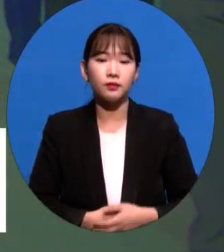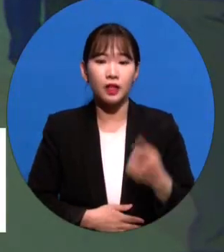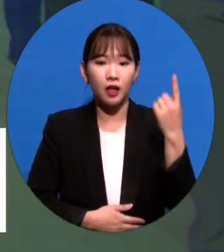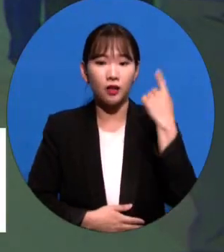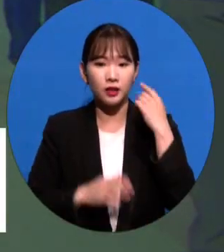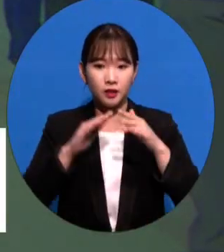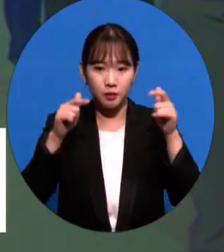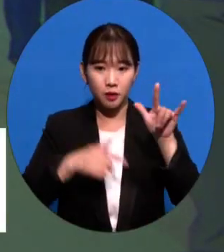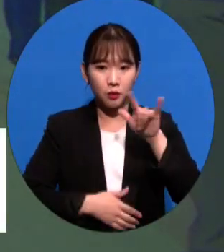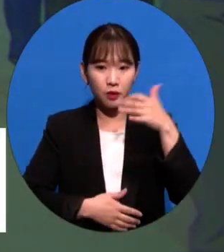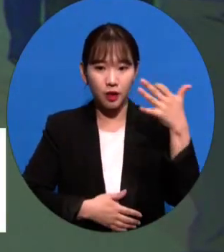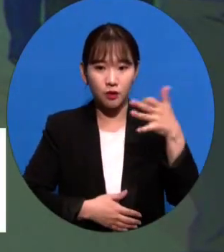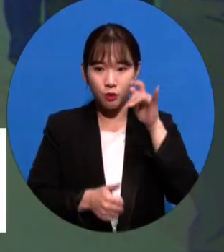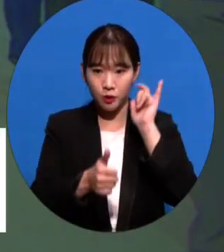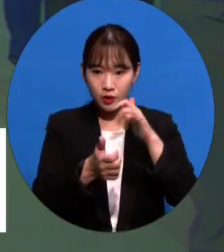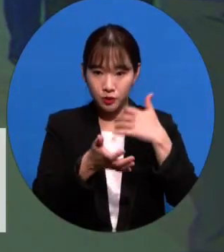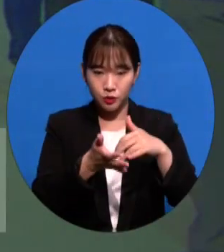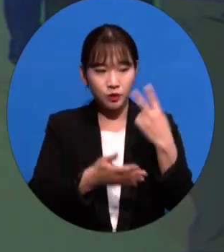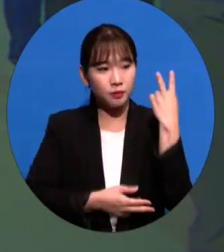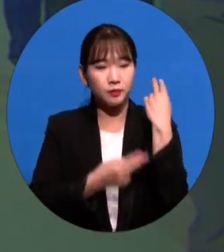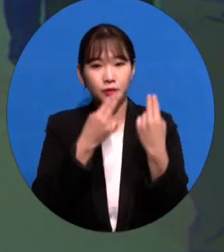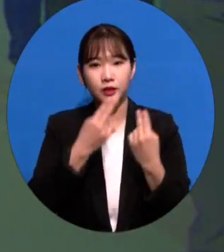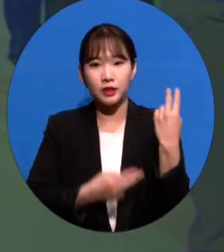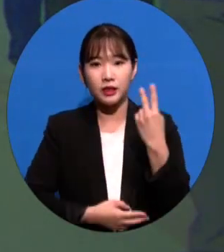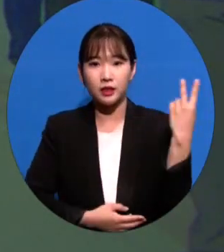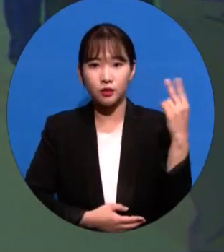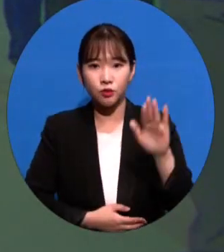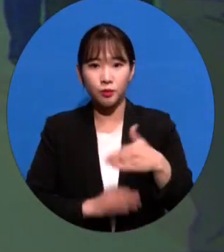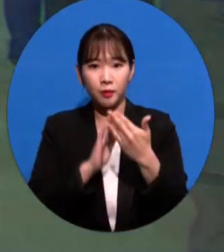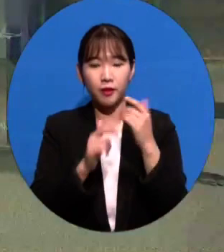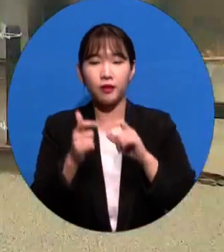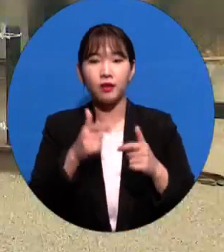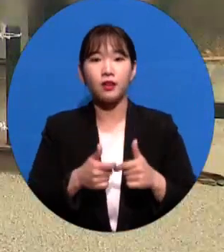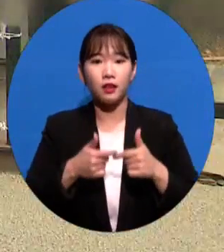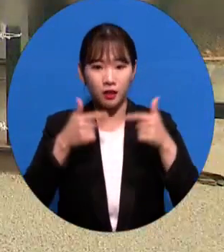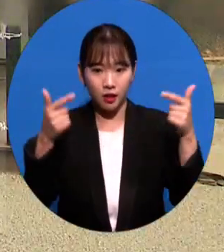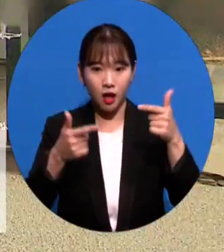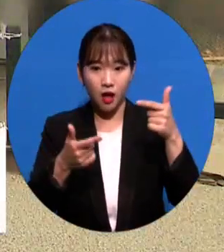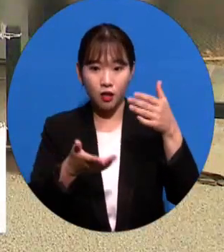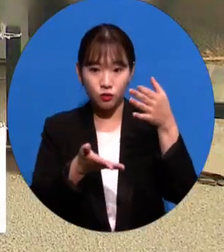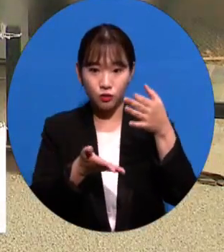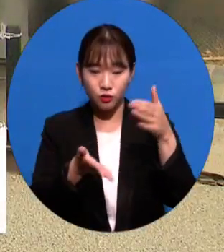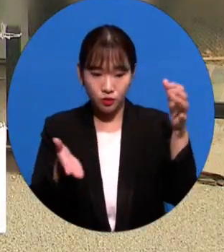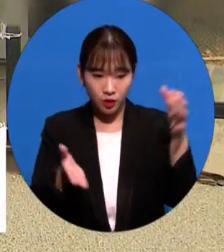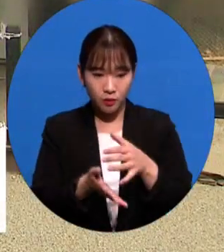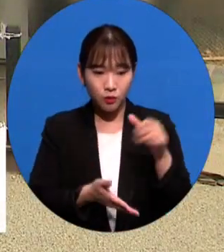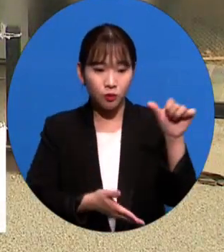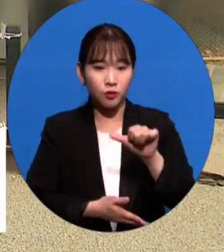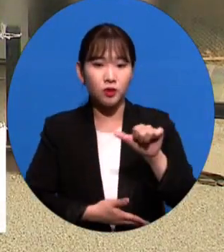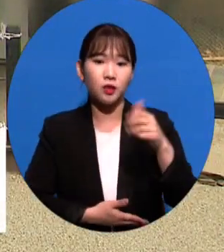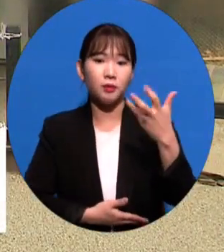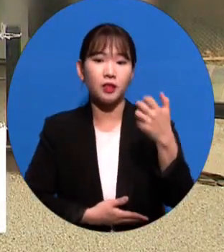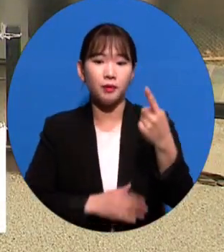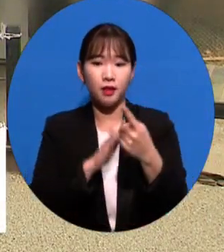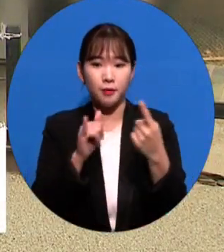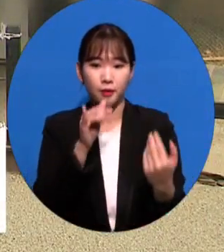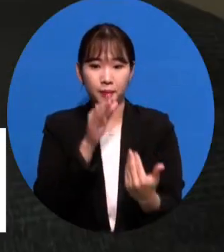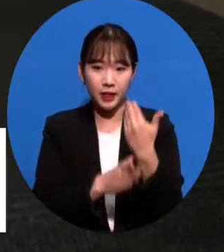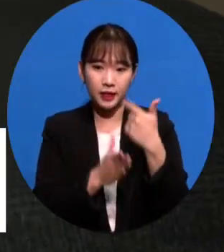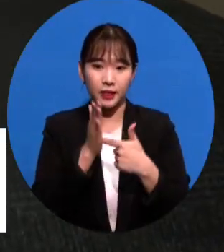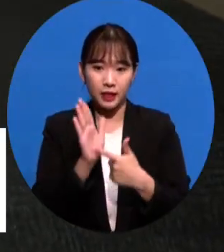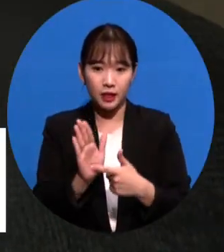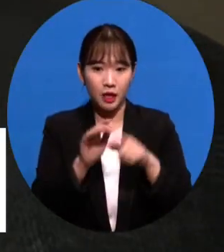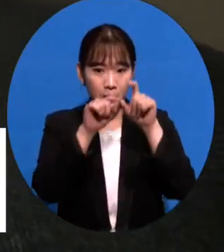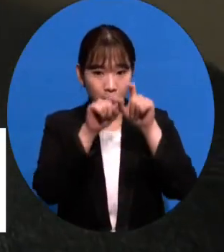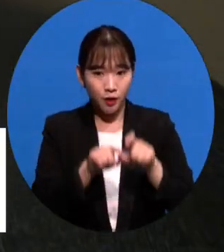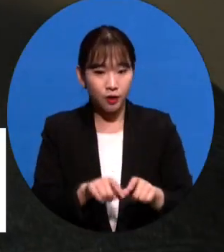어제 전남 지역 코로나19 확진자가 전날보다 2,900여 명 늘어난 5,081명을 기록했습니다. 이는